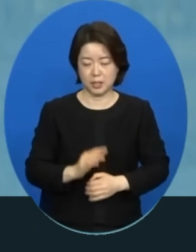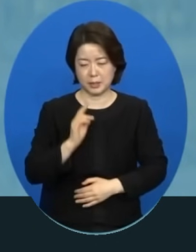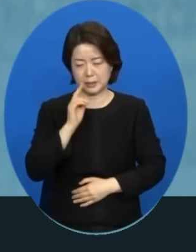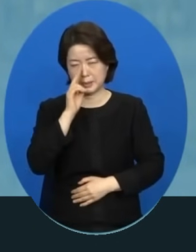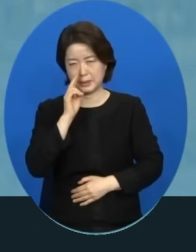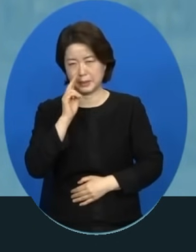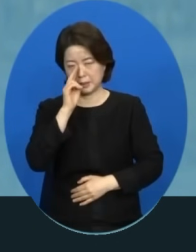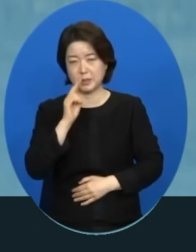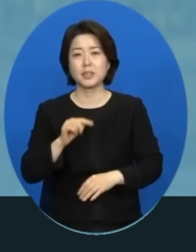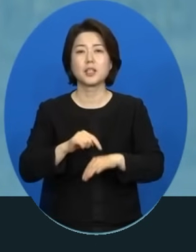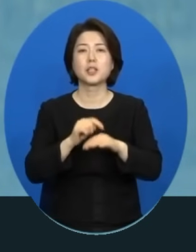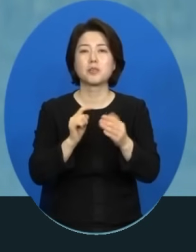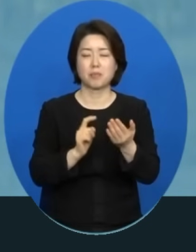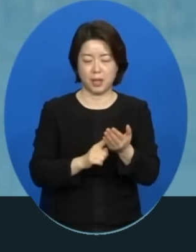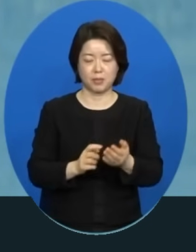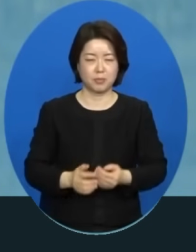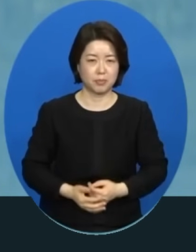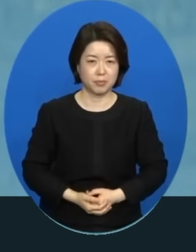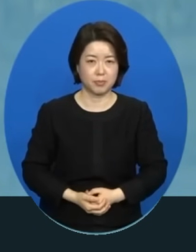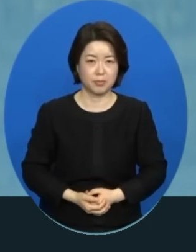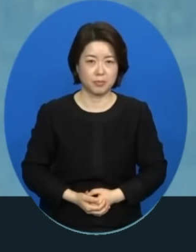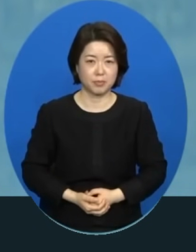시기심입니다.